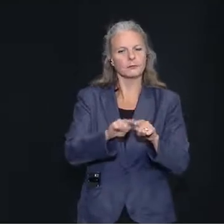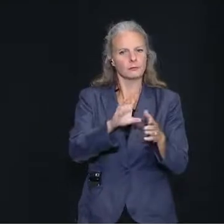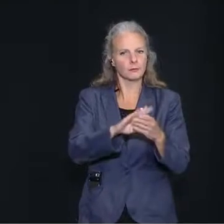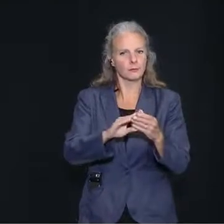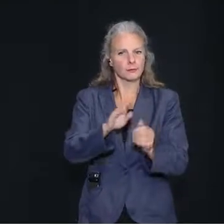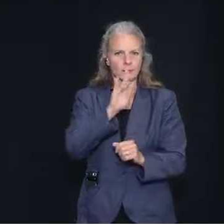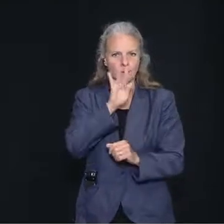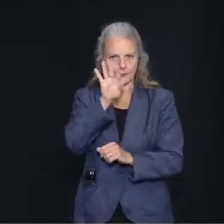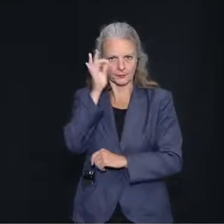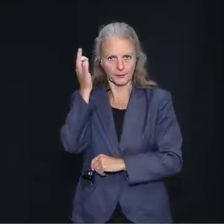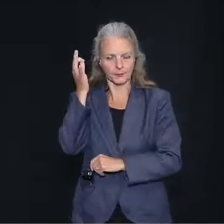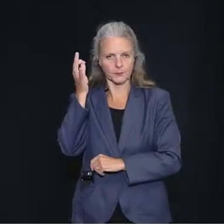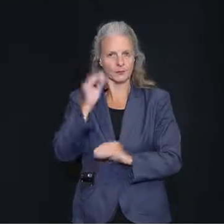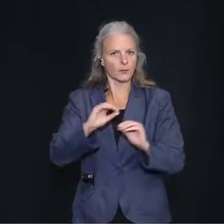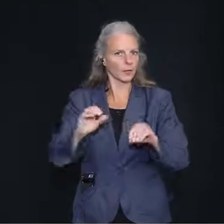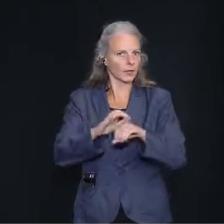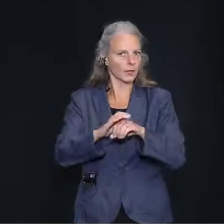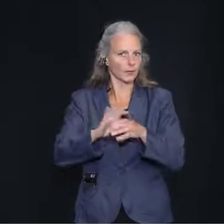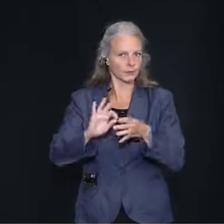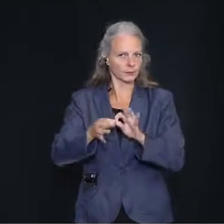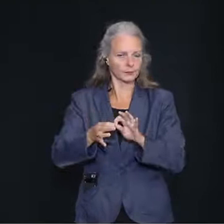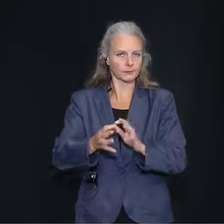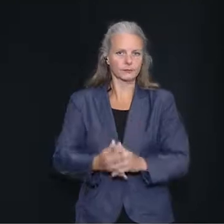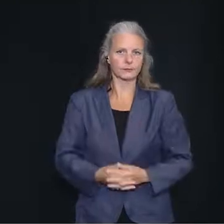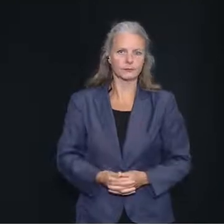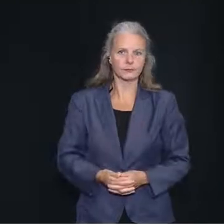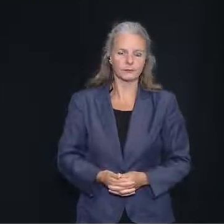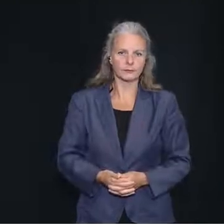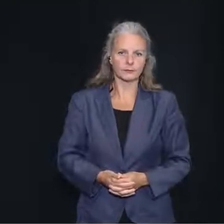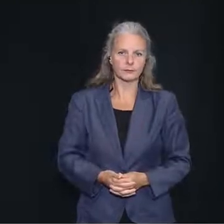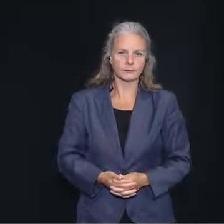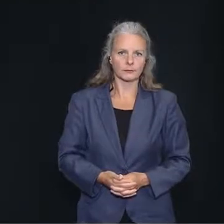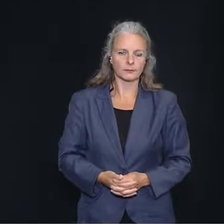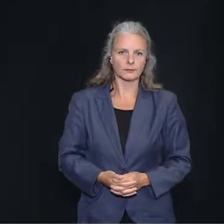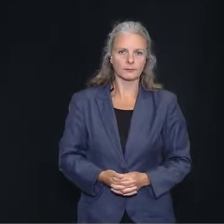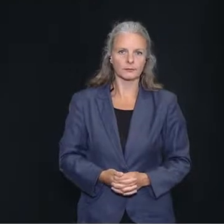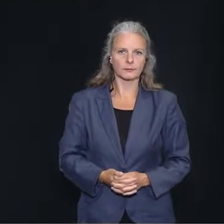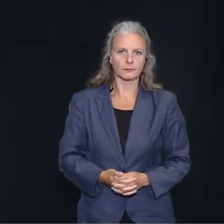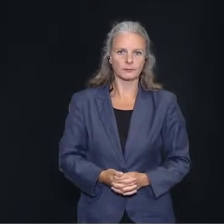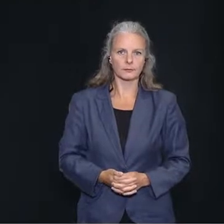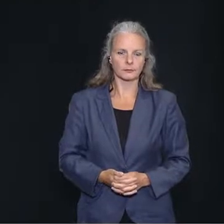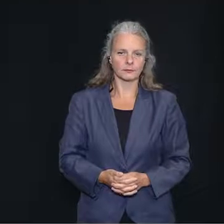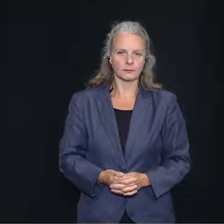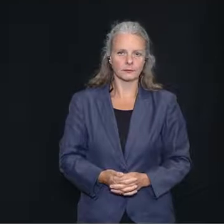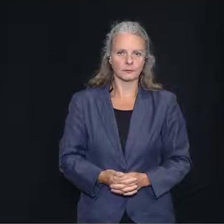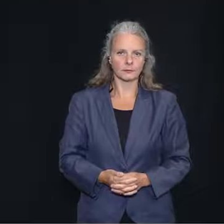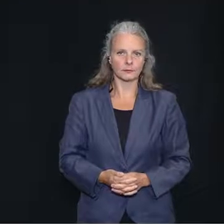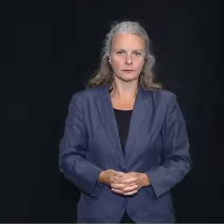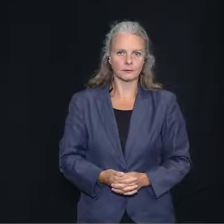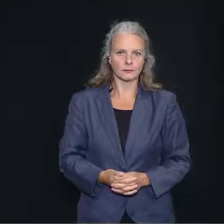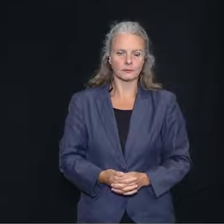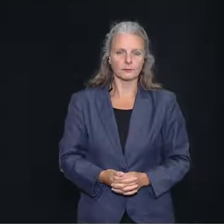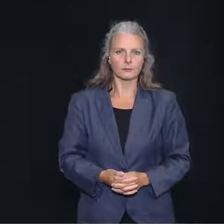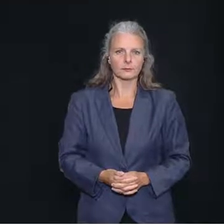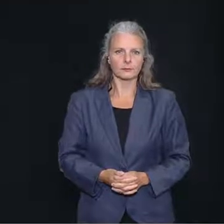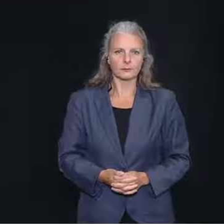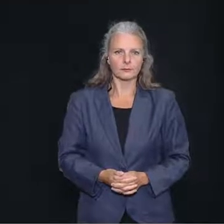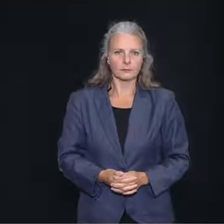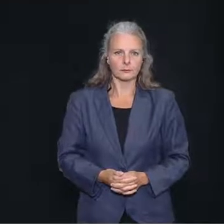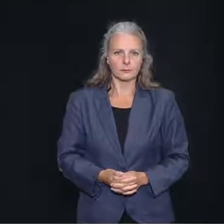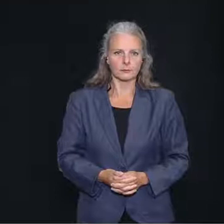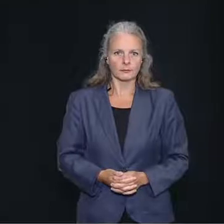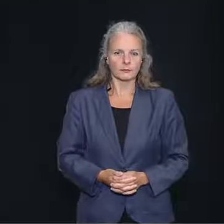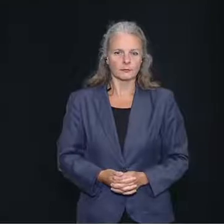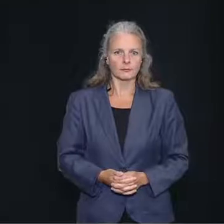tant qu'ami, pour vous rencontrer, pour voir, écouter,